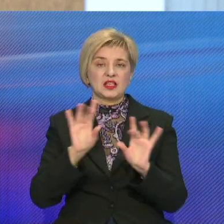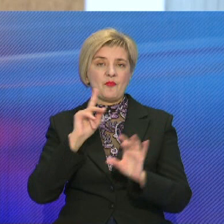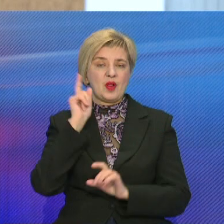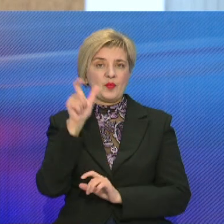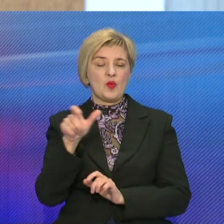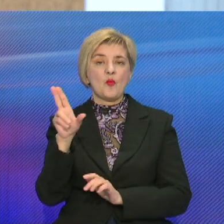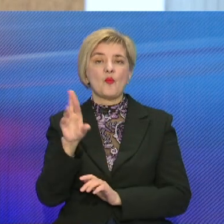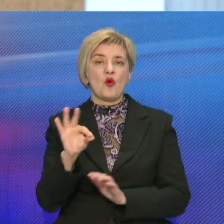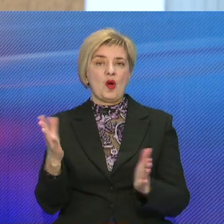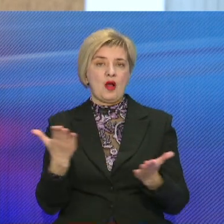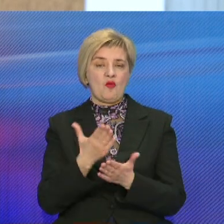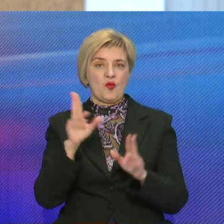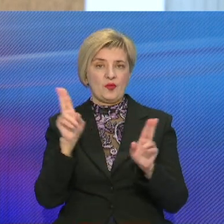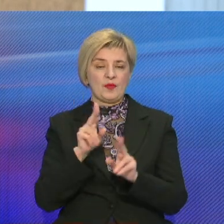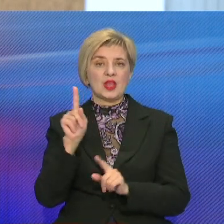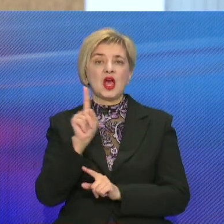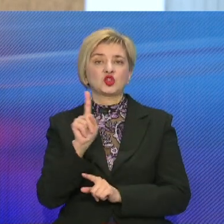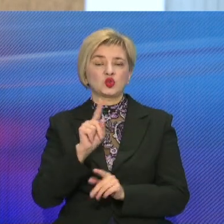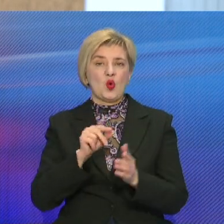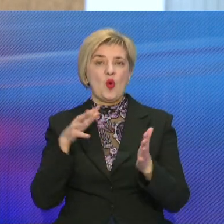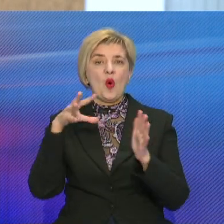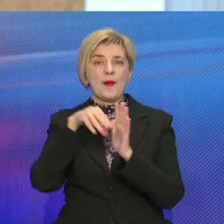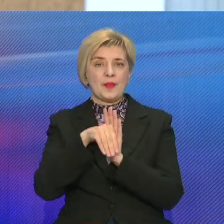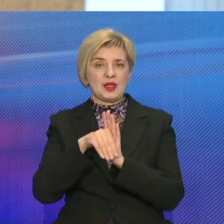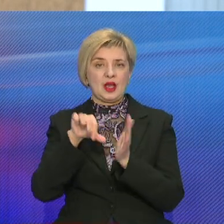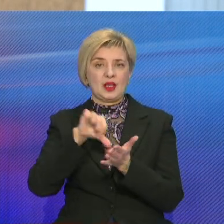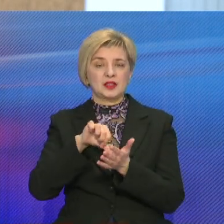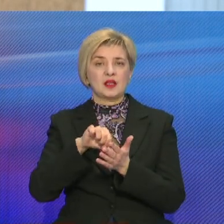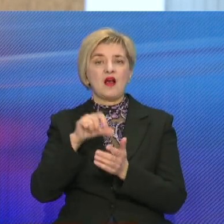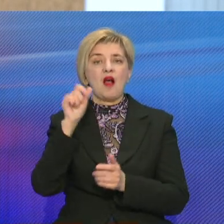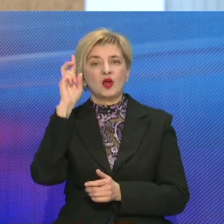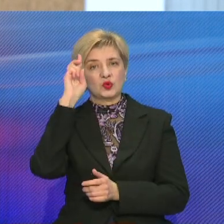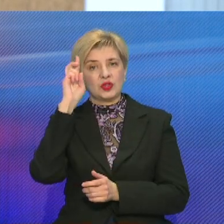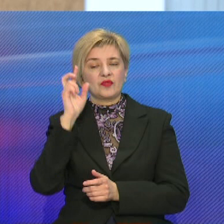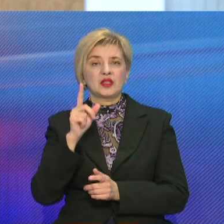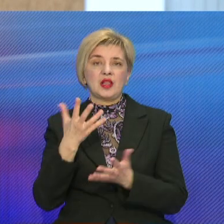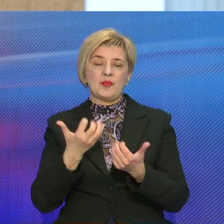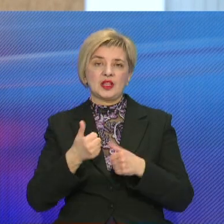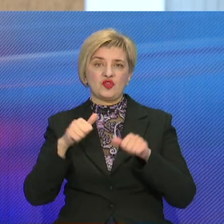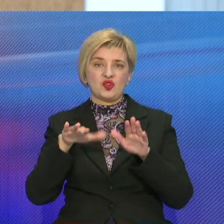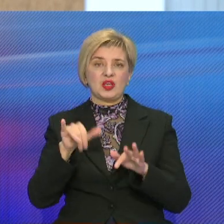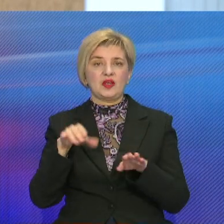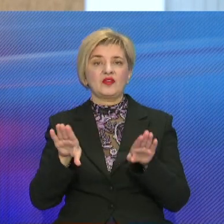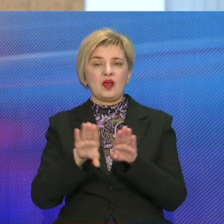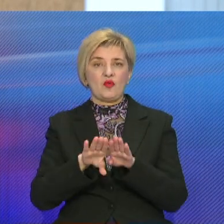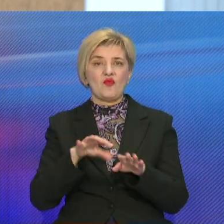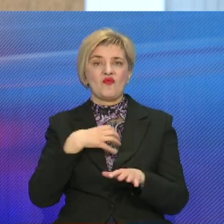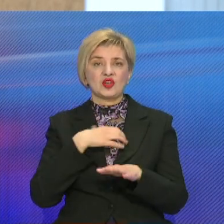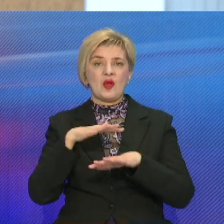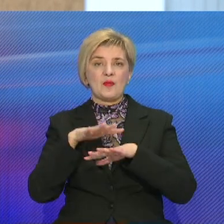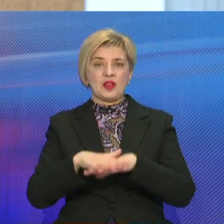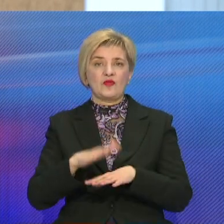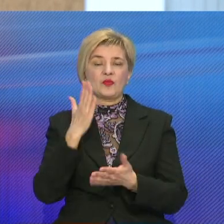какому принципу, на что опирается государство при принятии тех или иных решений. И, конечно, такой важной платформой является